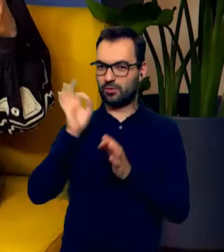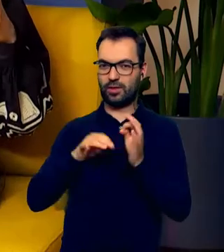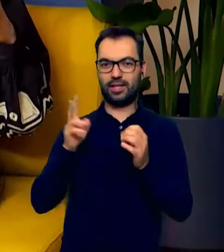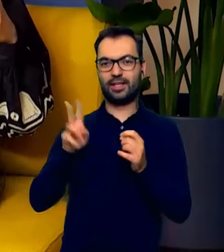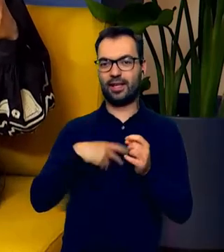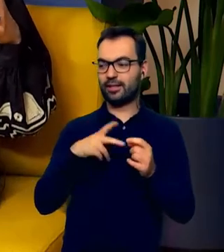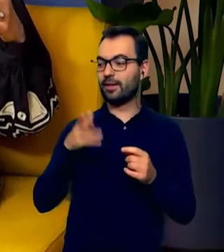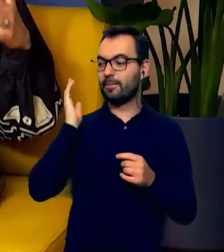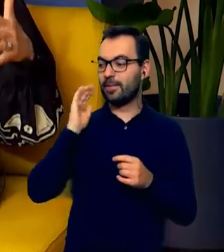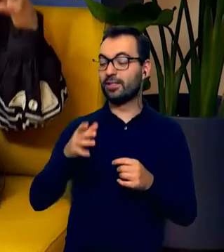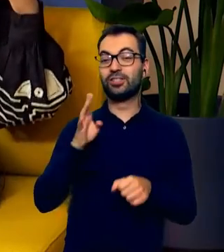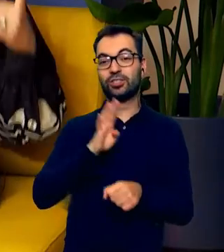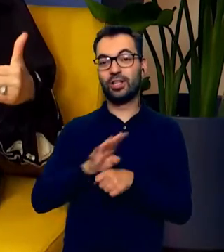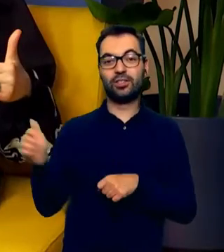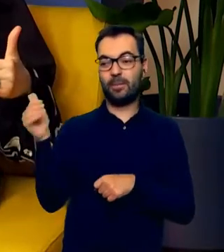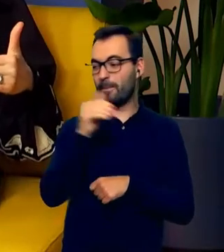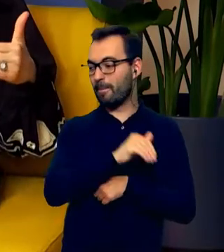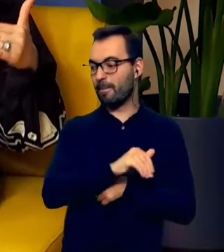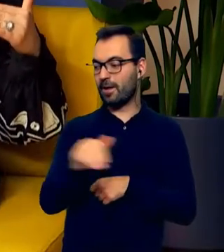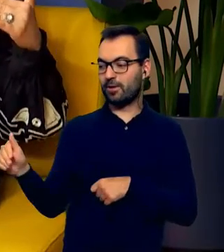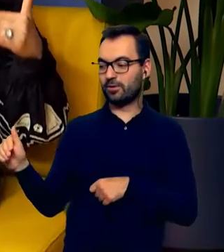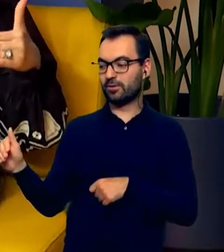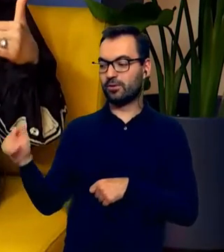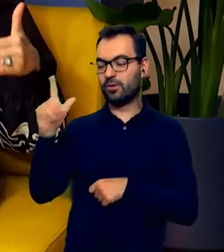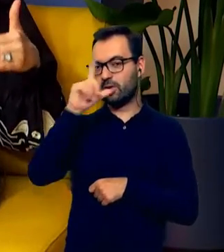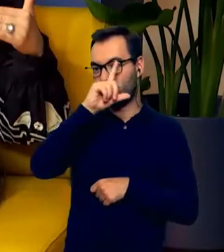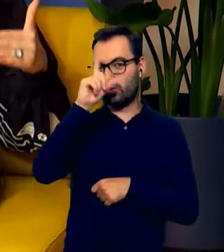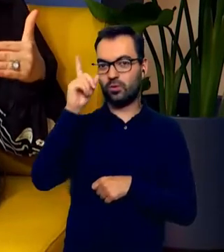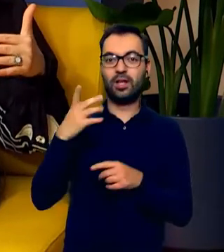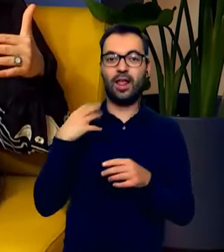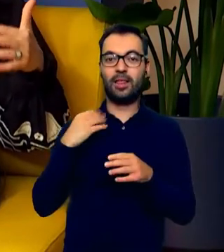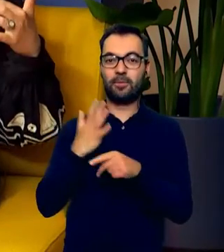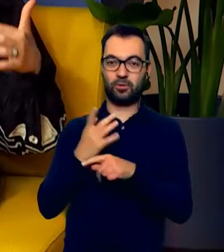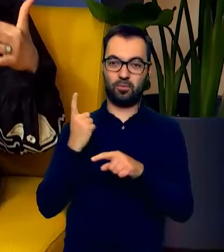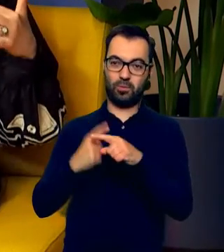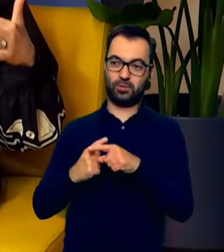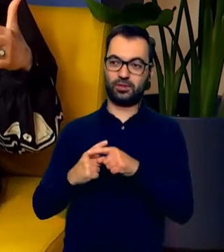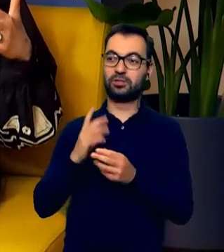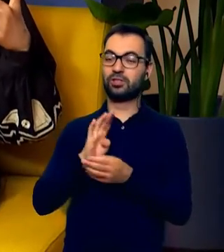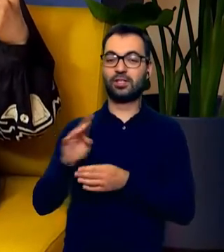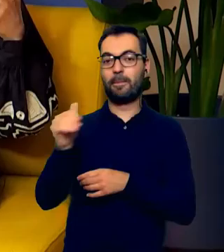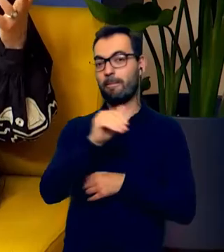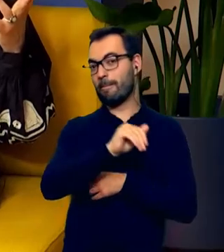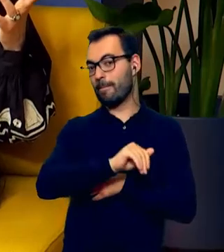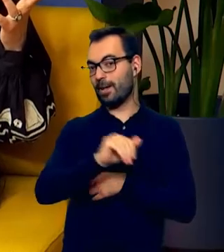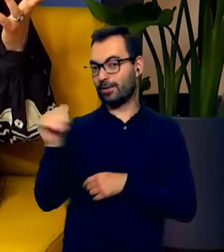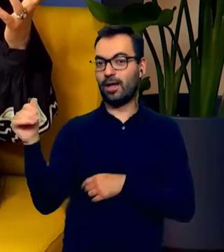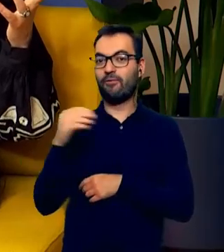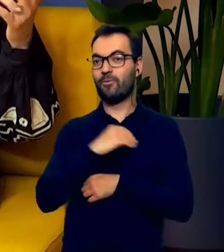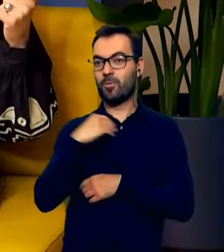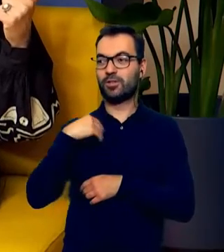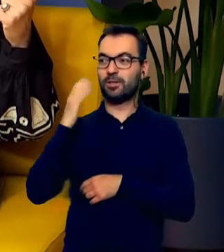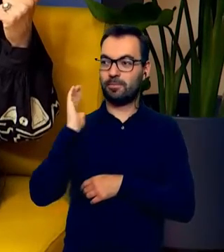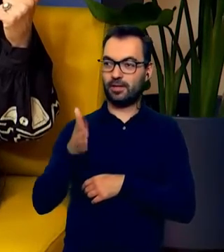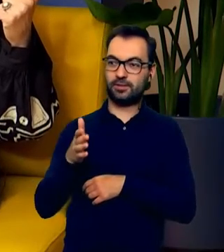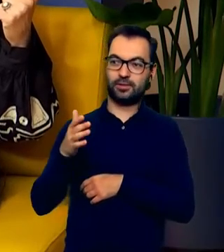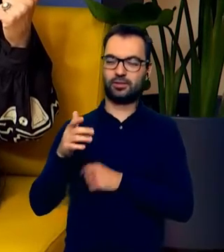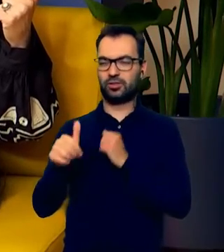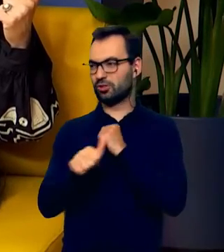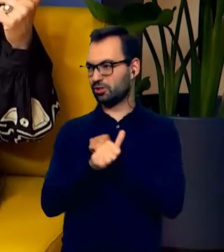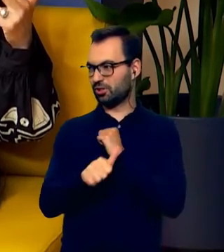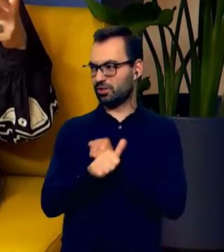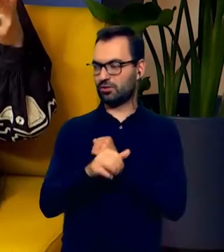dokładnie, będzie 14 milionów ludzi po 50. 14 milionów, a w Polsce ludzi będzie nas